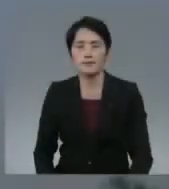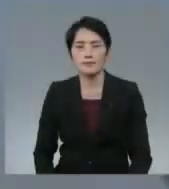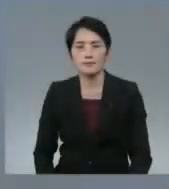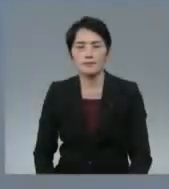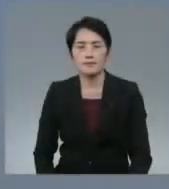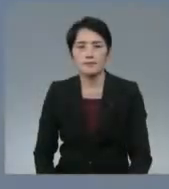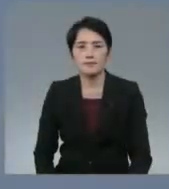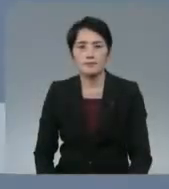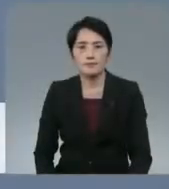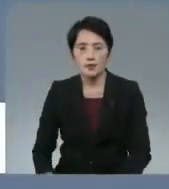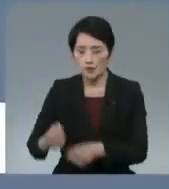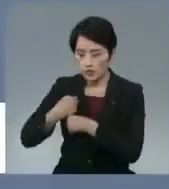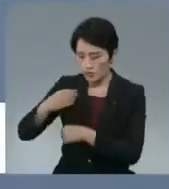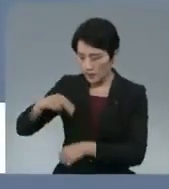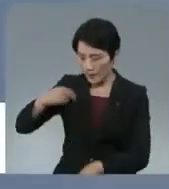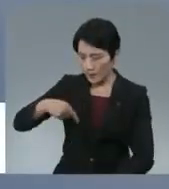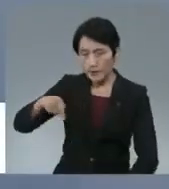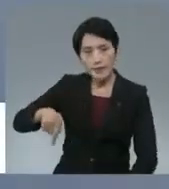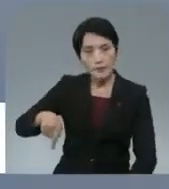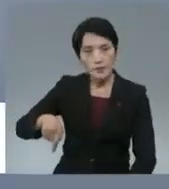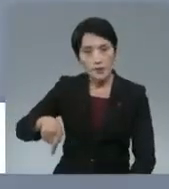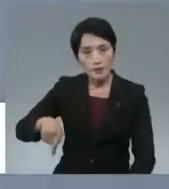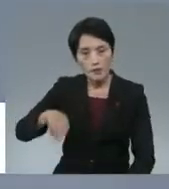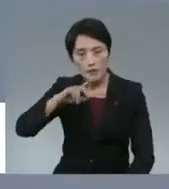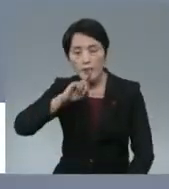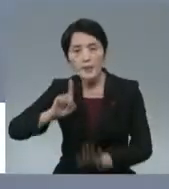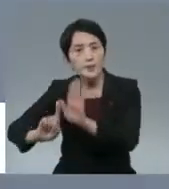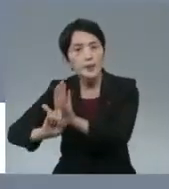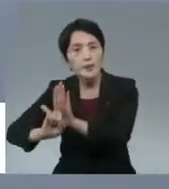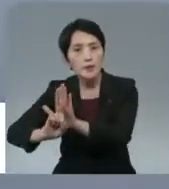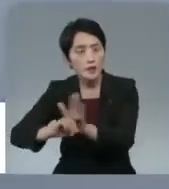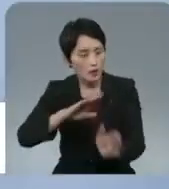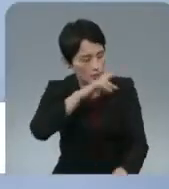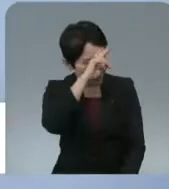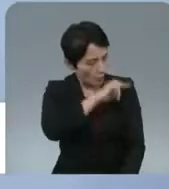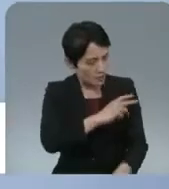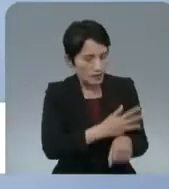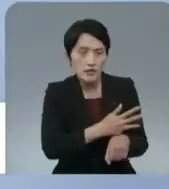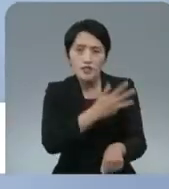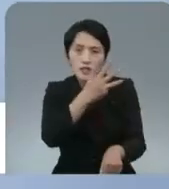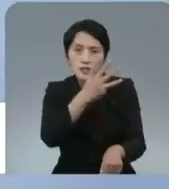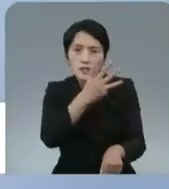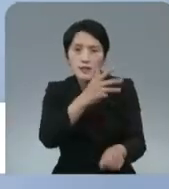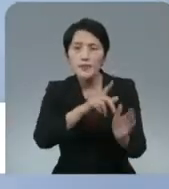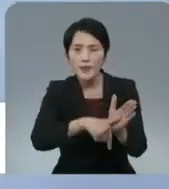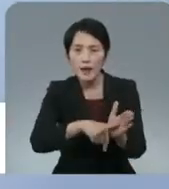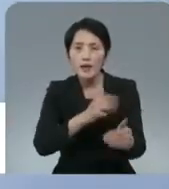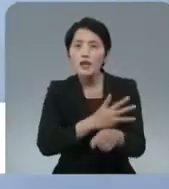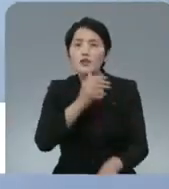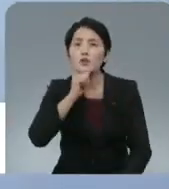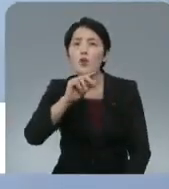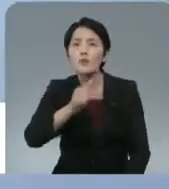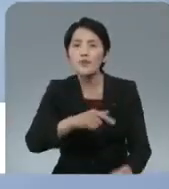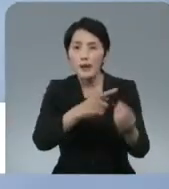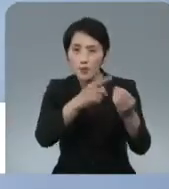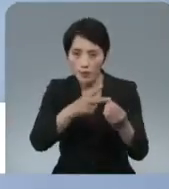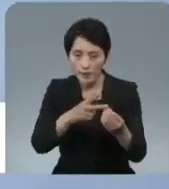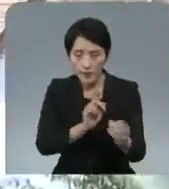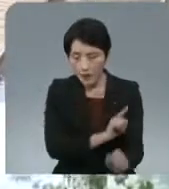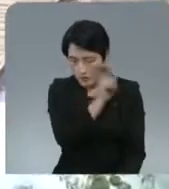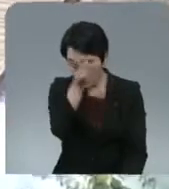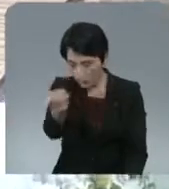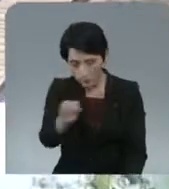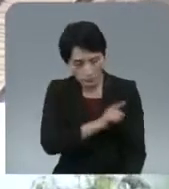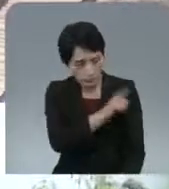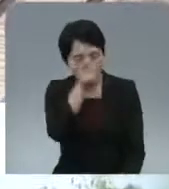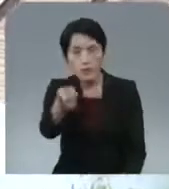Le coordinateur enchaîne les tirs de projectiles depuis le début de l'année. Aujourd'hui encore, il a lancé deux missiles balistiques présumés de courte